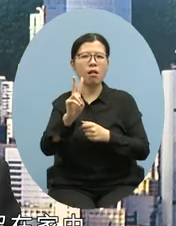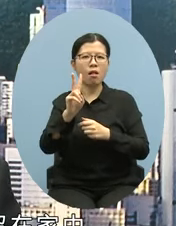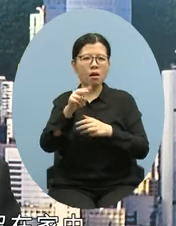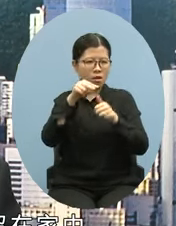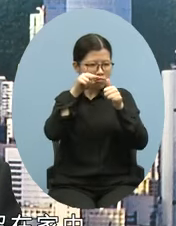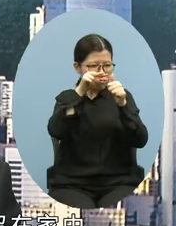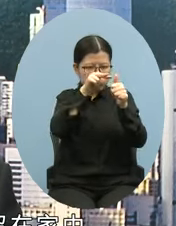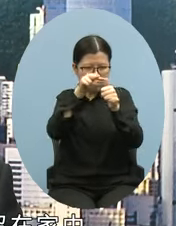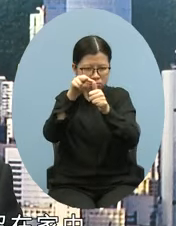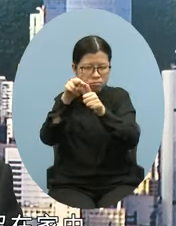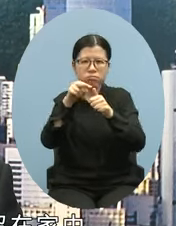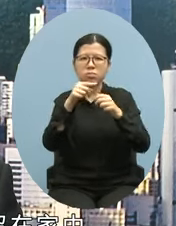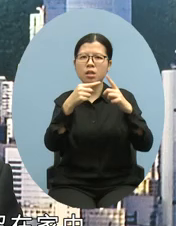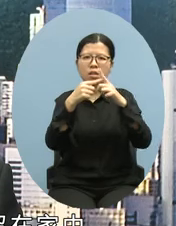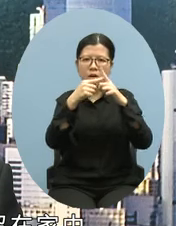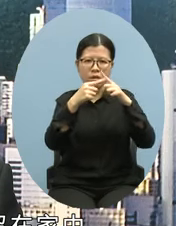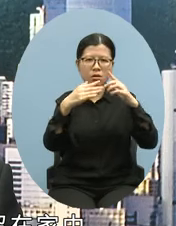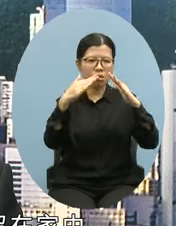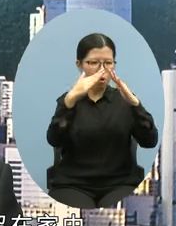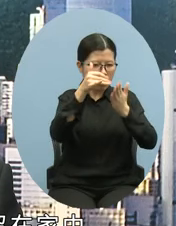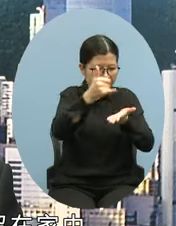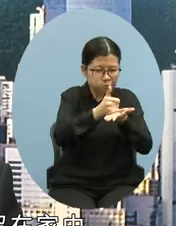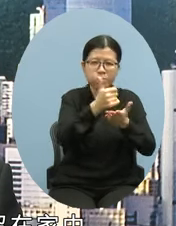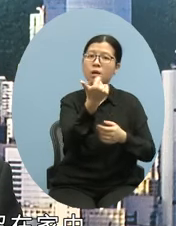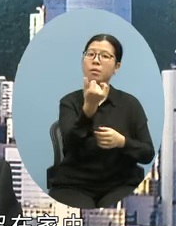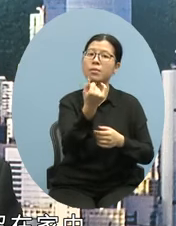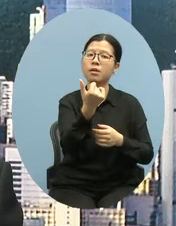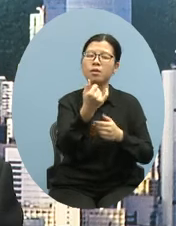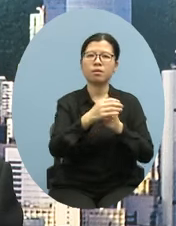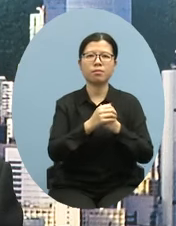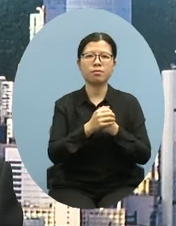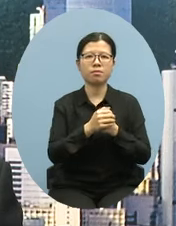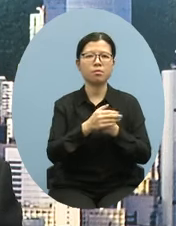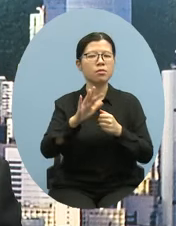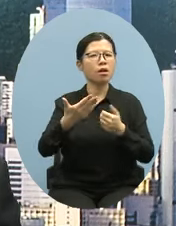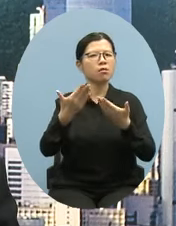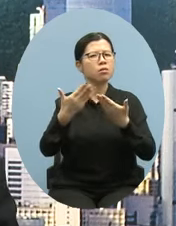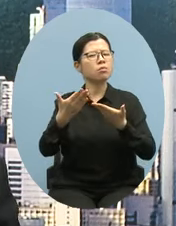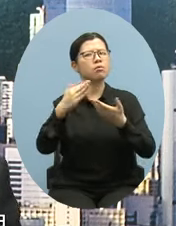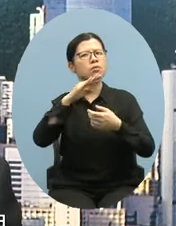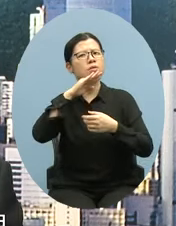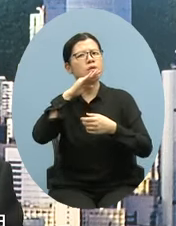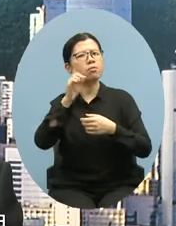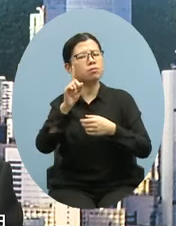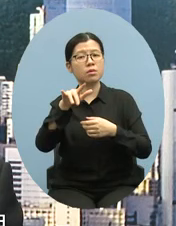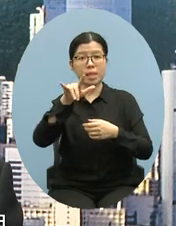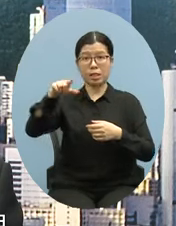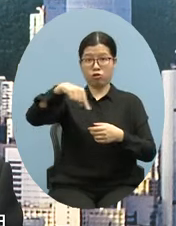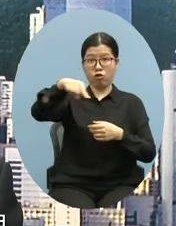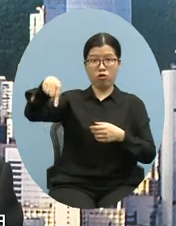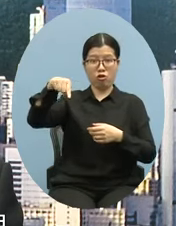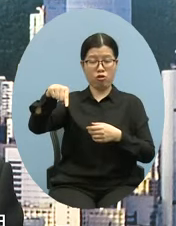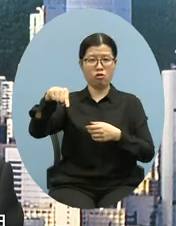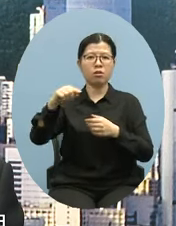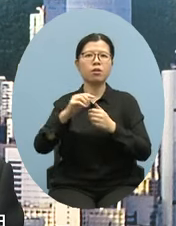可以監察到嗰個嘅有關人士咧，咪留喺屋企嘅。但係今日稍後咧，我哋就會開始喺機